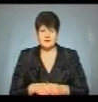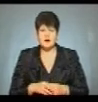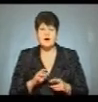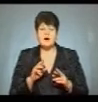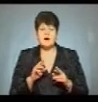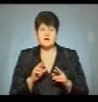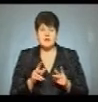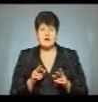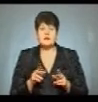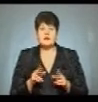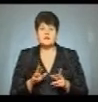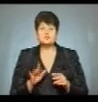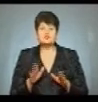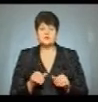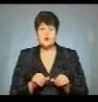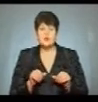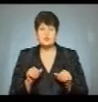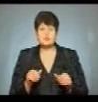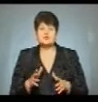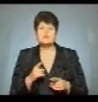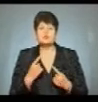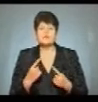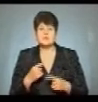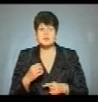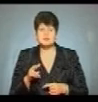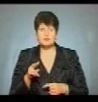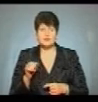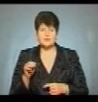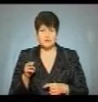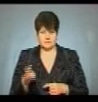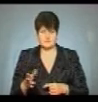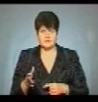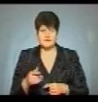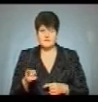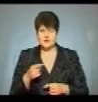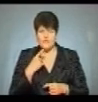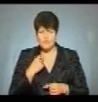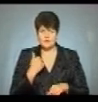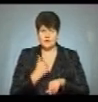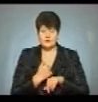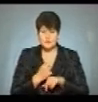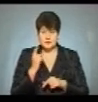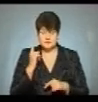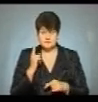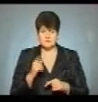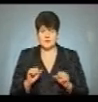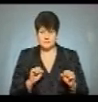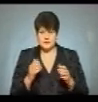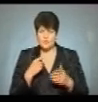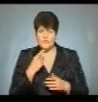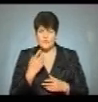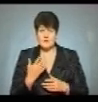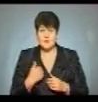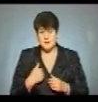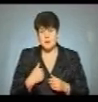там? Як ви будете там? Що будете говорити з Путіним? І він відповідає, головнокомандувач, стратег, відповідає. А ми